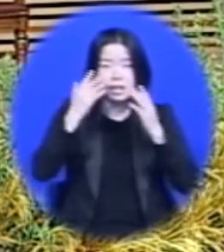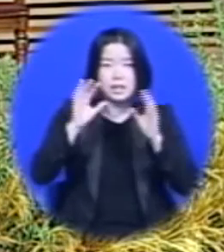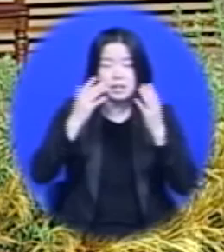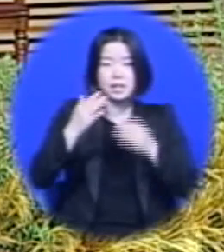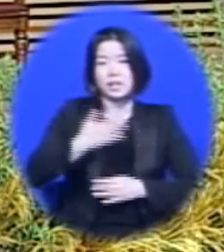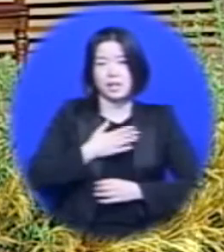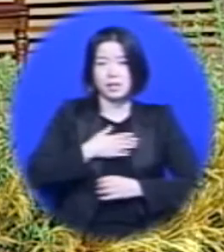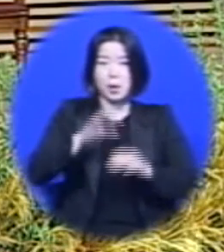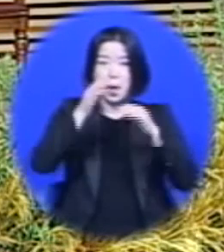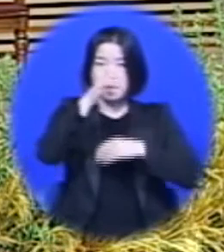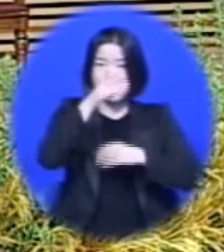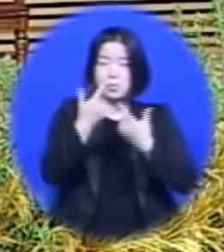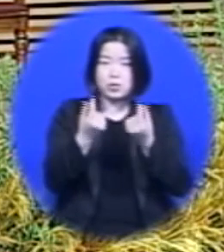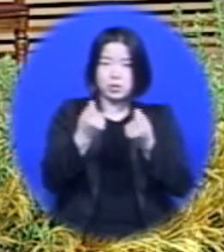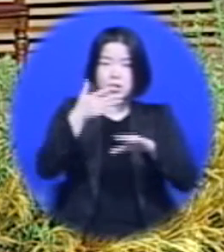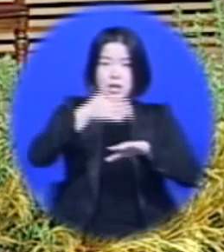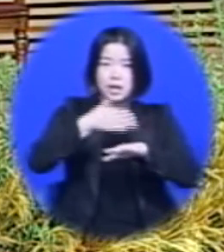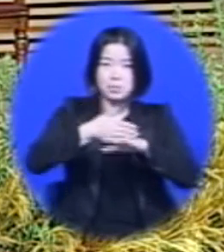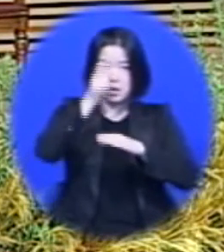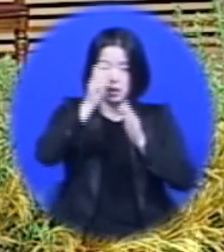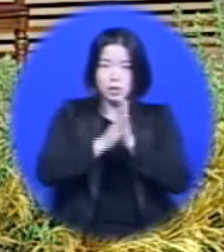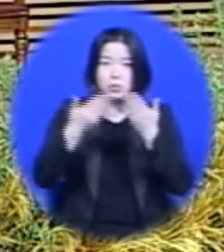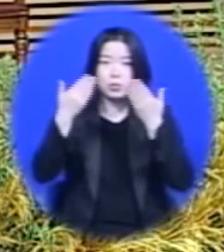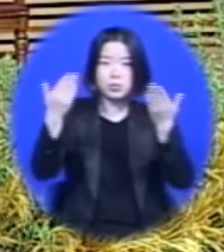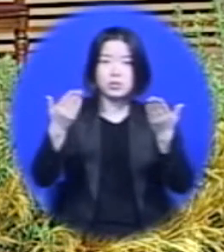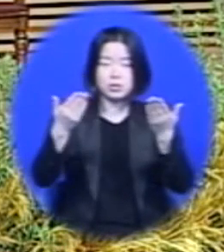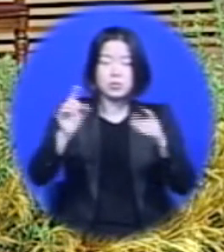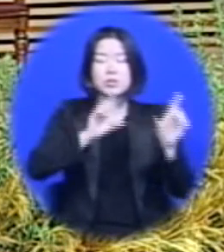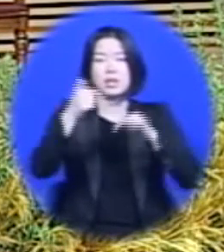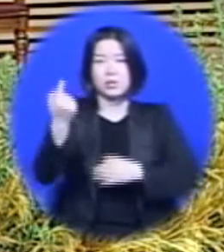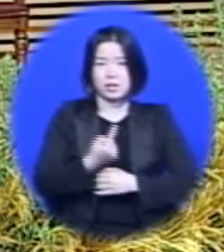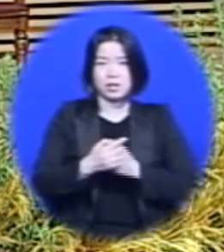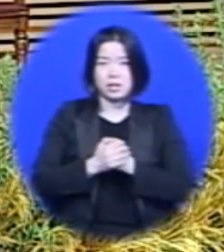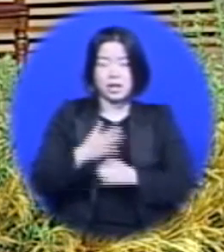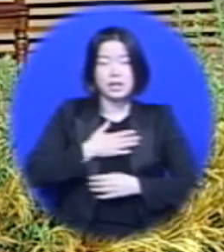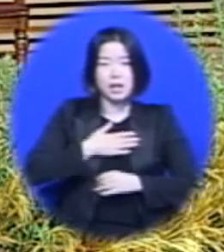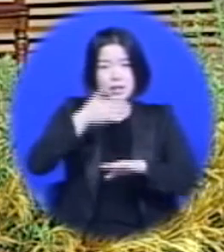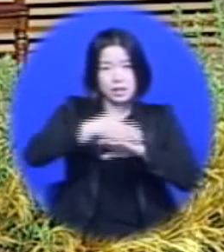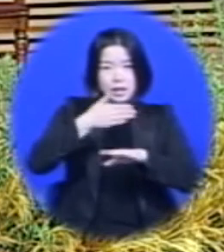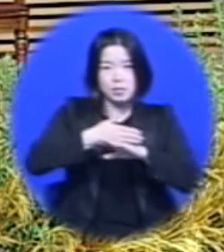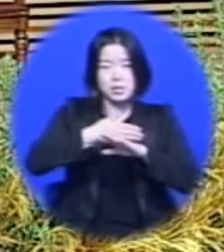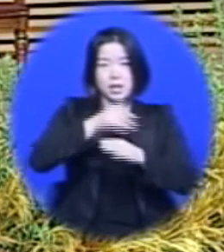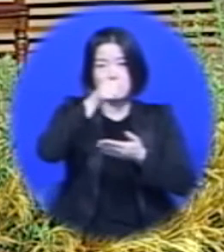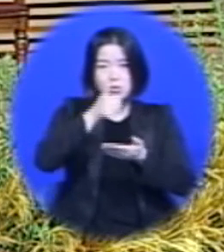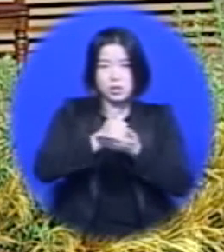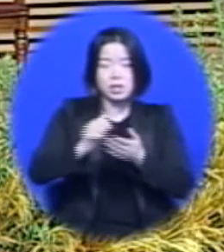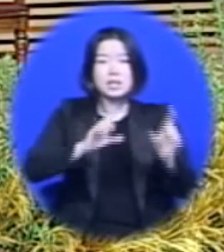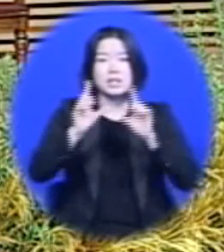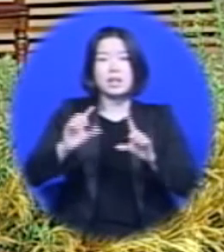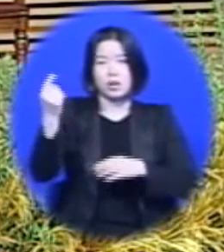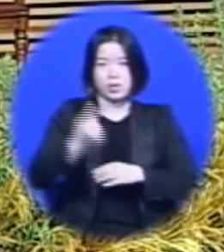나는 바보처럼 감사기도만 바치고 살아왔구나. 나는 감사한 죄를 짓고